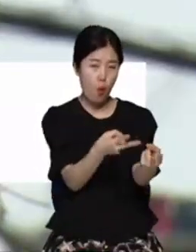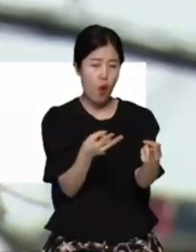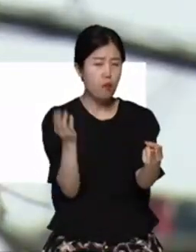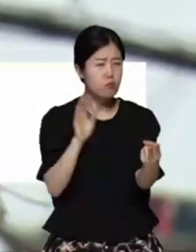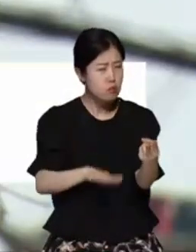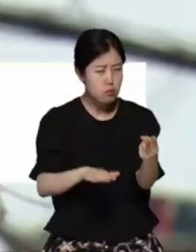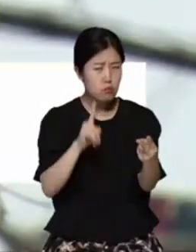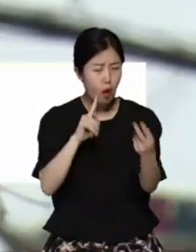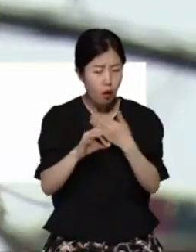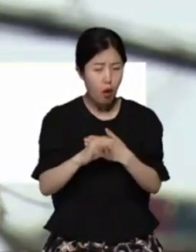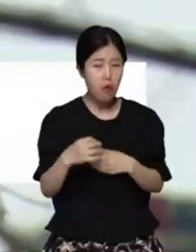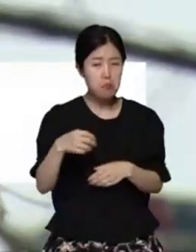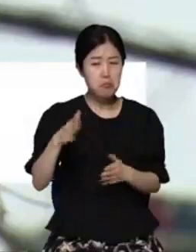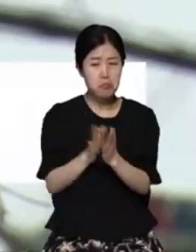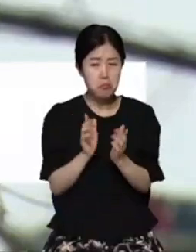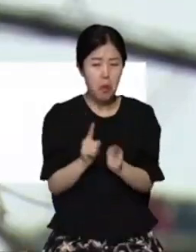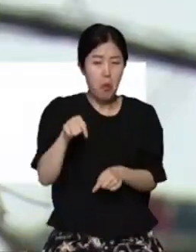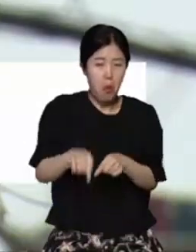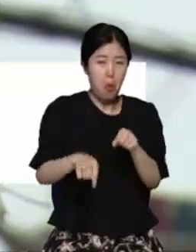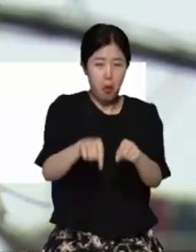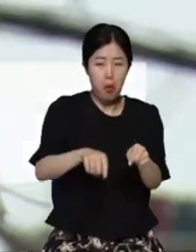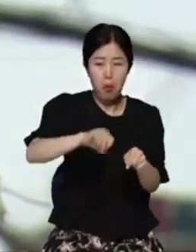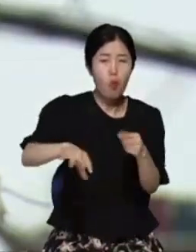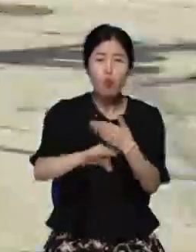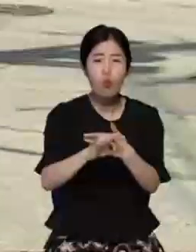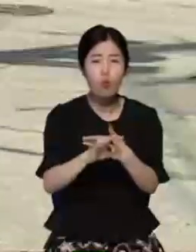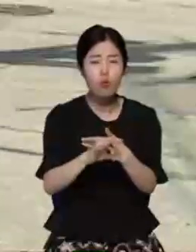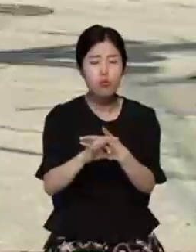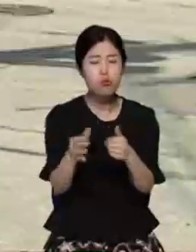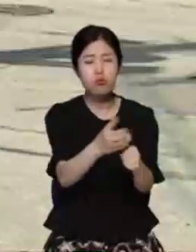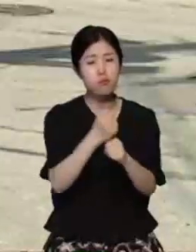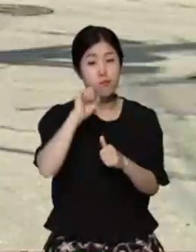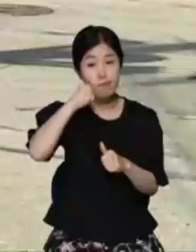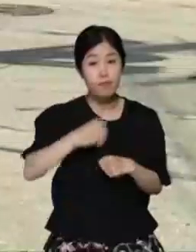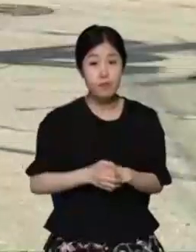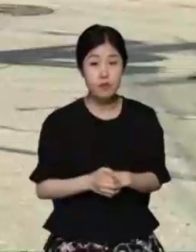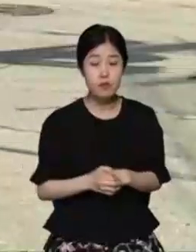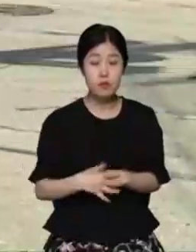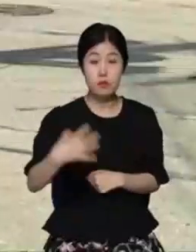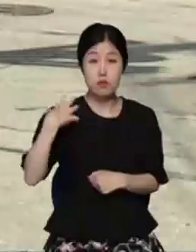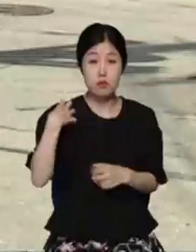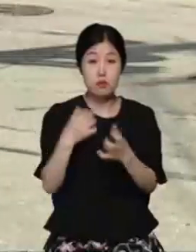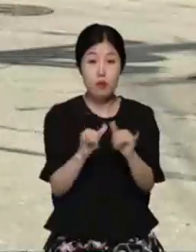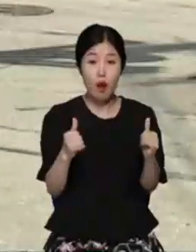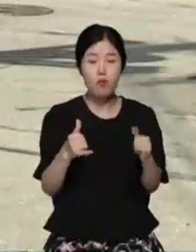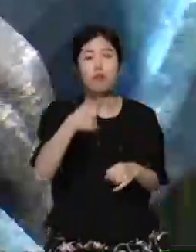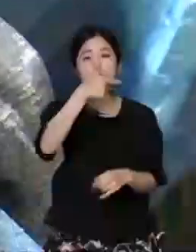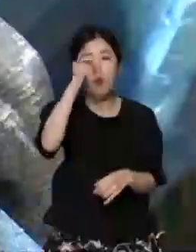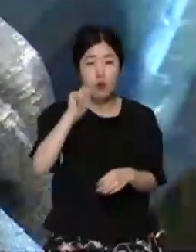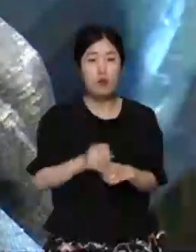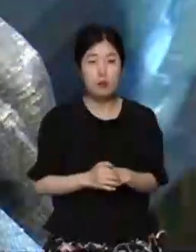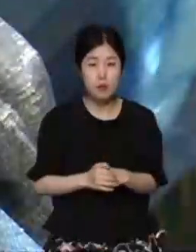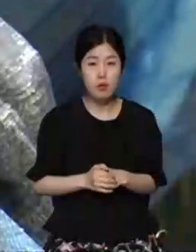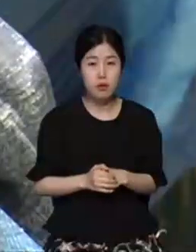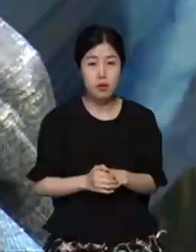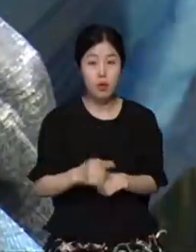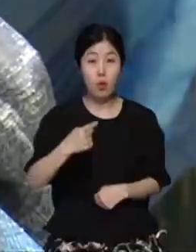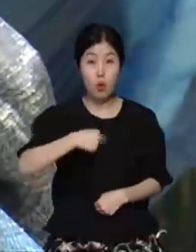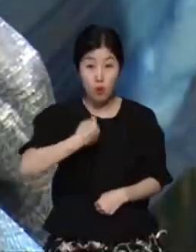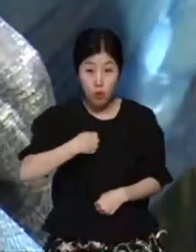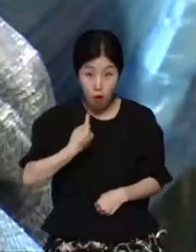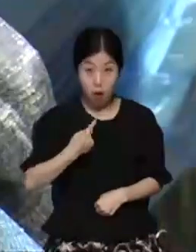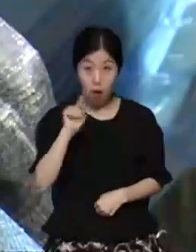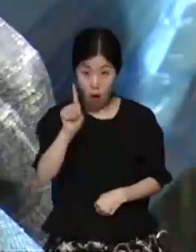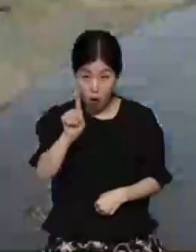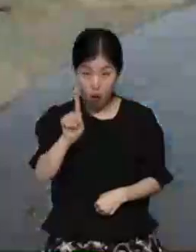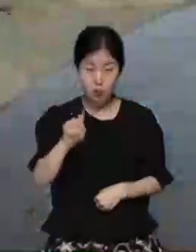걸어와가지고 투기하는 거는 사실상 좀 찾기는 힘들고요. 담당 인력도 터무니없이 부족합니다. 혼자서